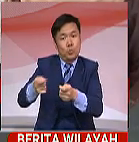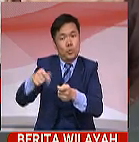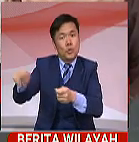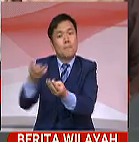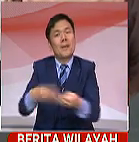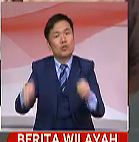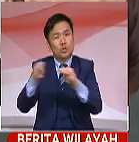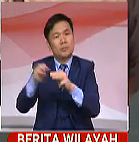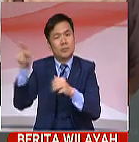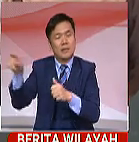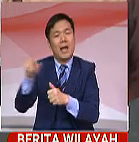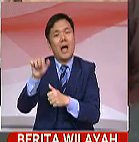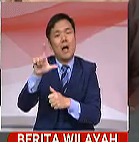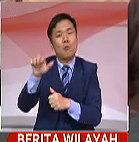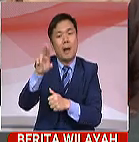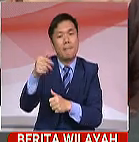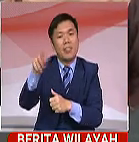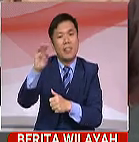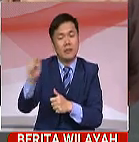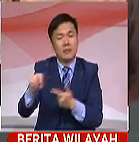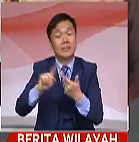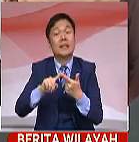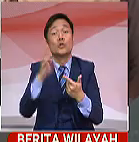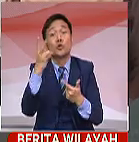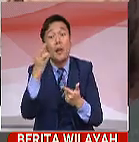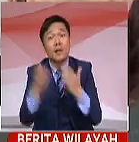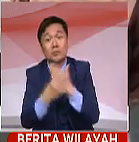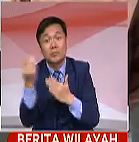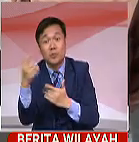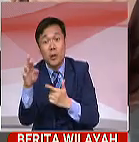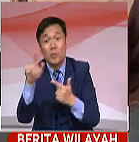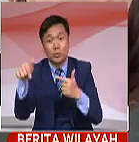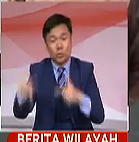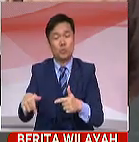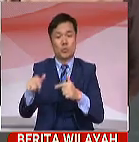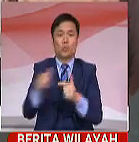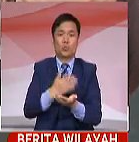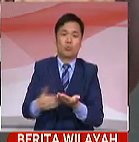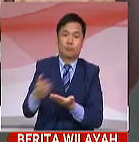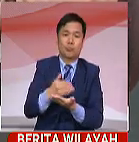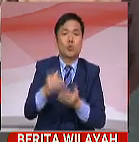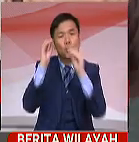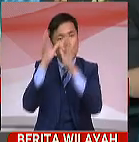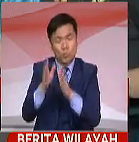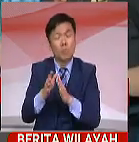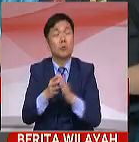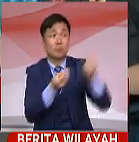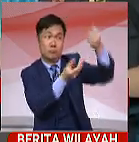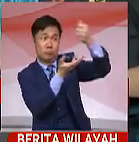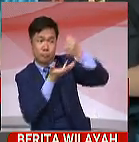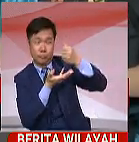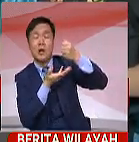Ar-Rahman. Sumbangan sebanyak RM17,000 untuk pengurusan guru zakat di sekolah ini. Sumbangan ini sedikit sebanyak